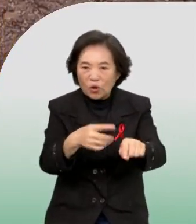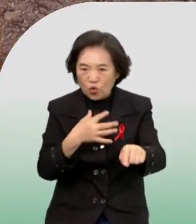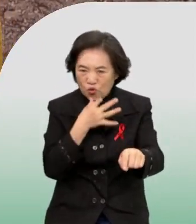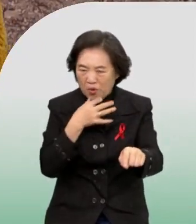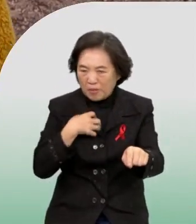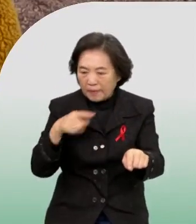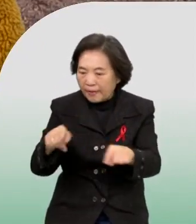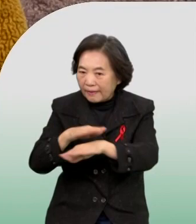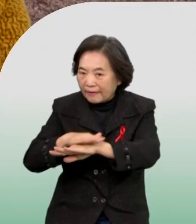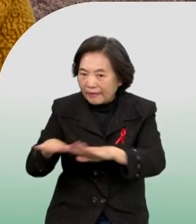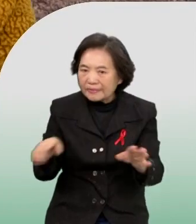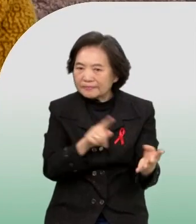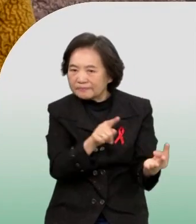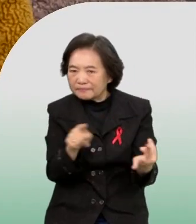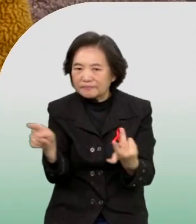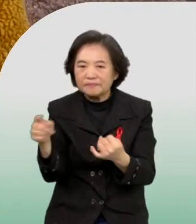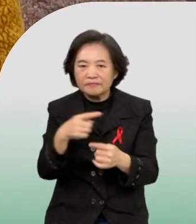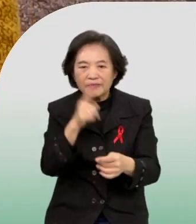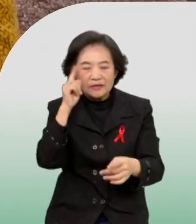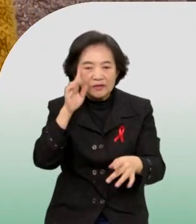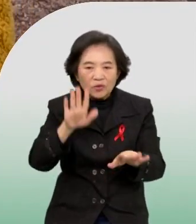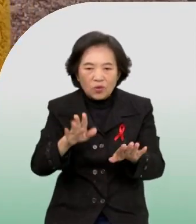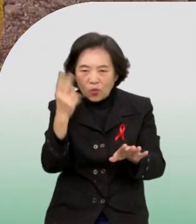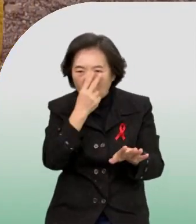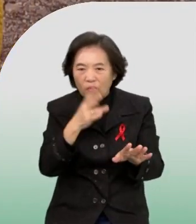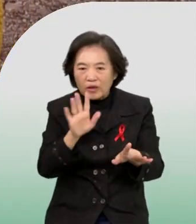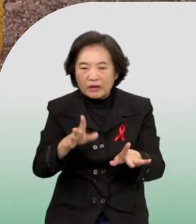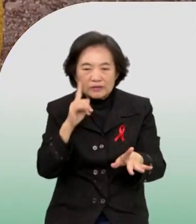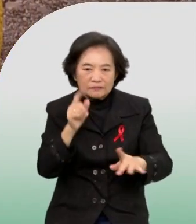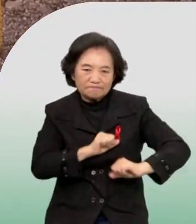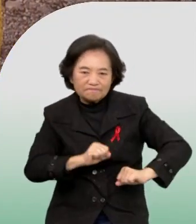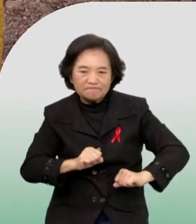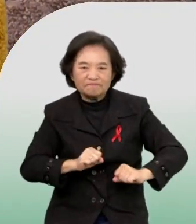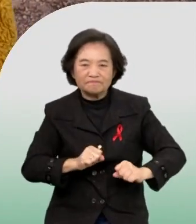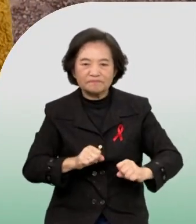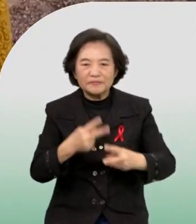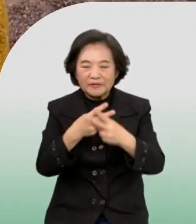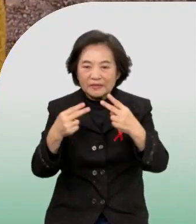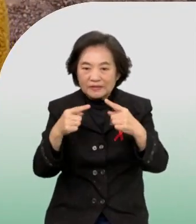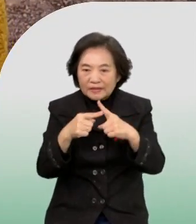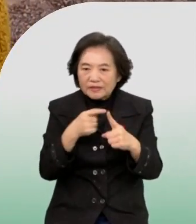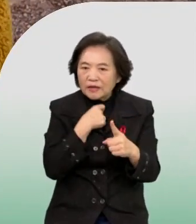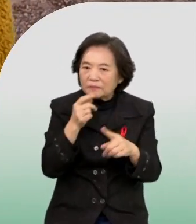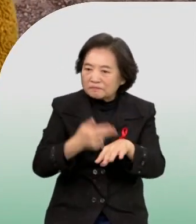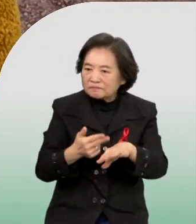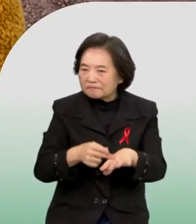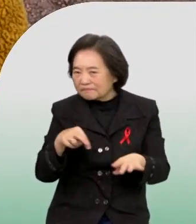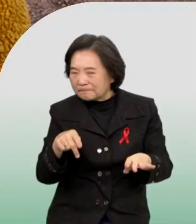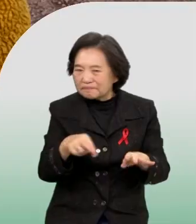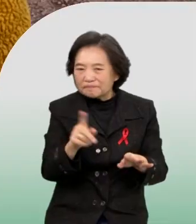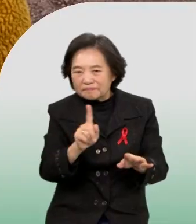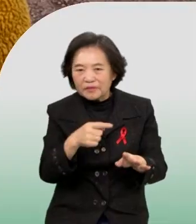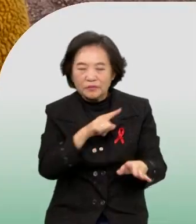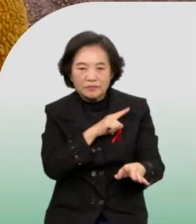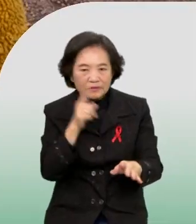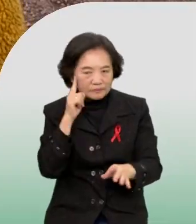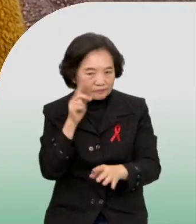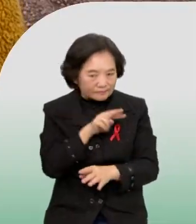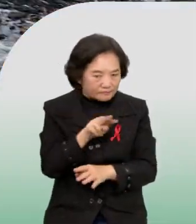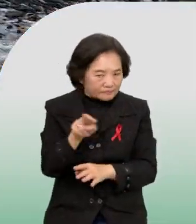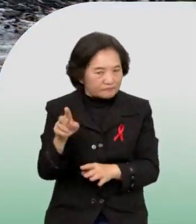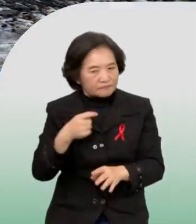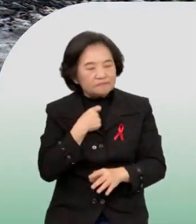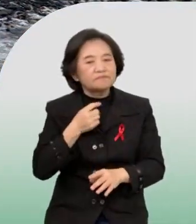哪里是安全，哪里是 expose， 哪里是比较需要挑战的，客人需要一些特别技巧去走在上面，我们就要知道堵怎